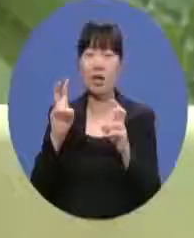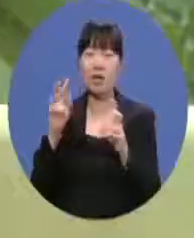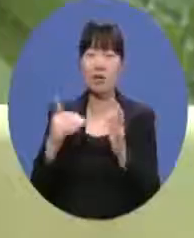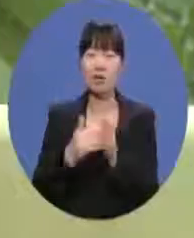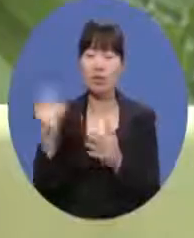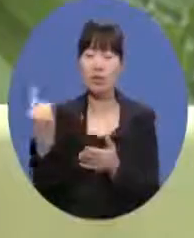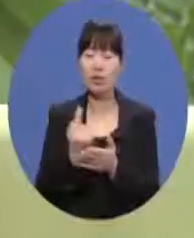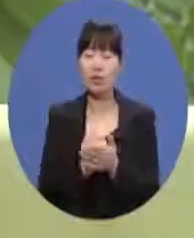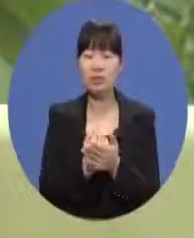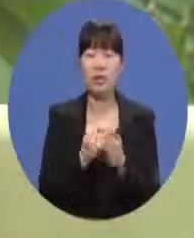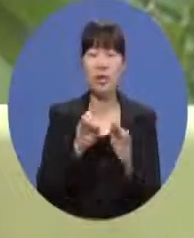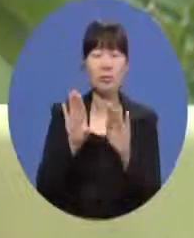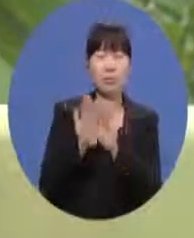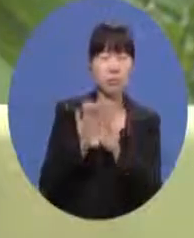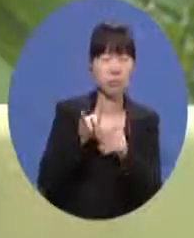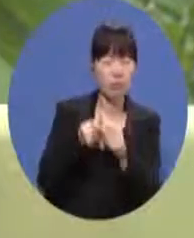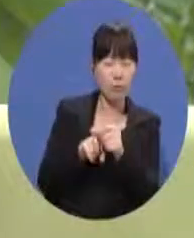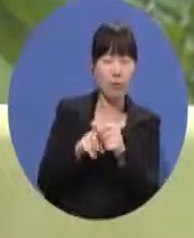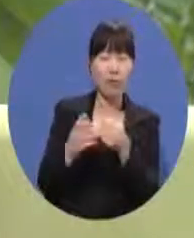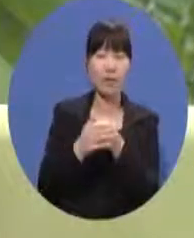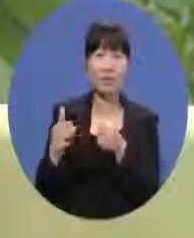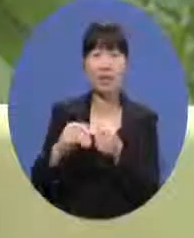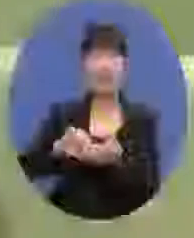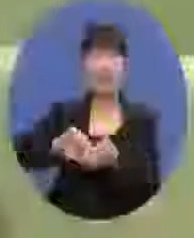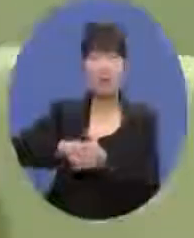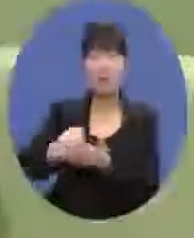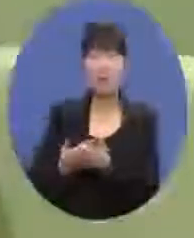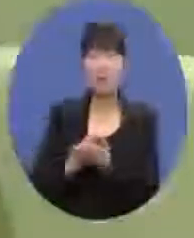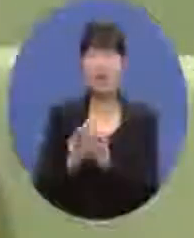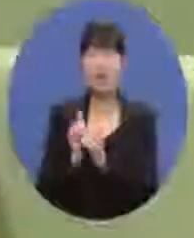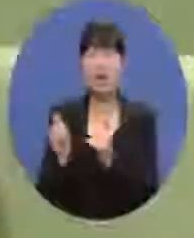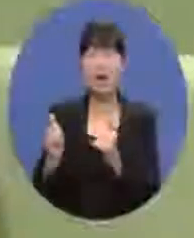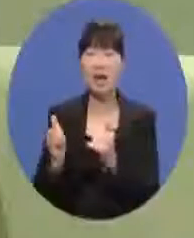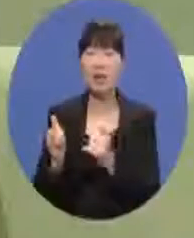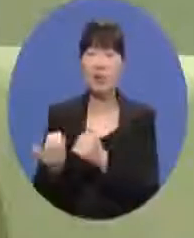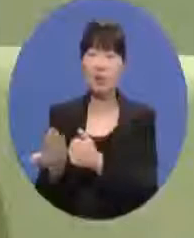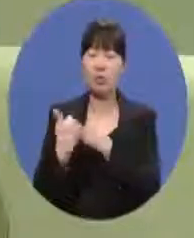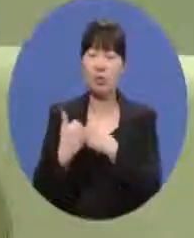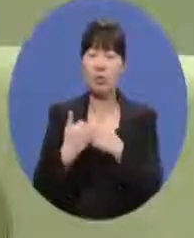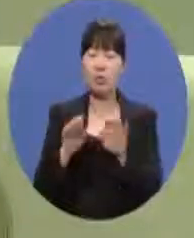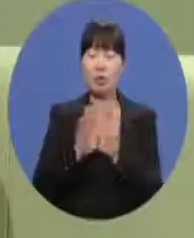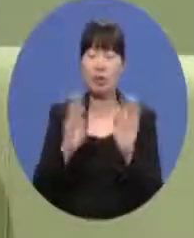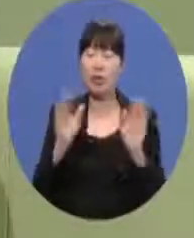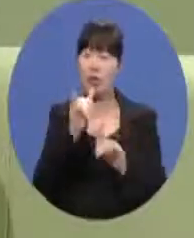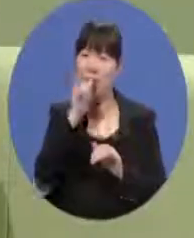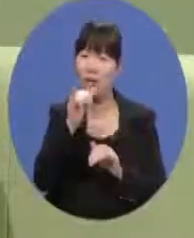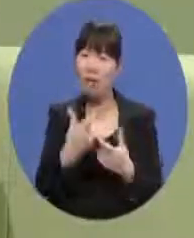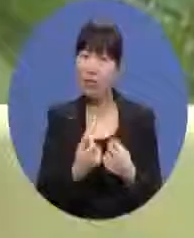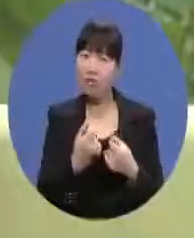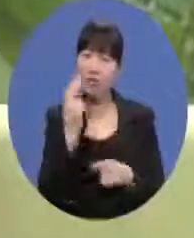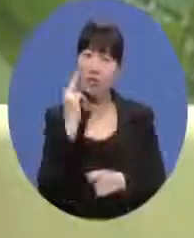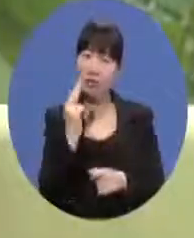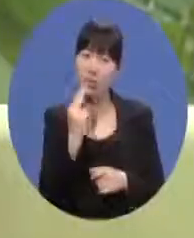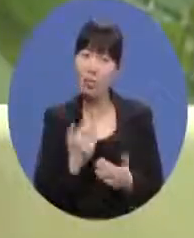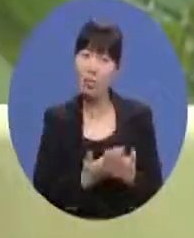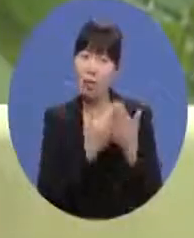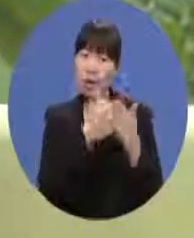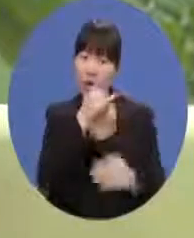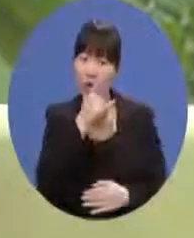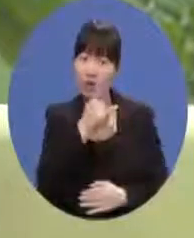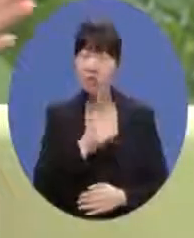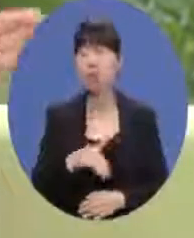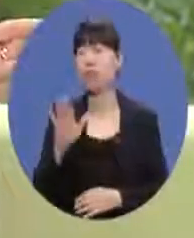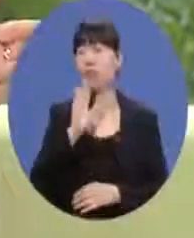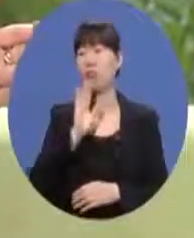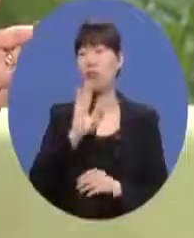했는데. 그래가지고 결국 이제 열쇠 수리공을 불러가지고 문을 열고 들어가셔야 되는 거라든지. 아니 그렇게 심한 경우까지도 발전할 수 있는 거예요,